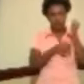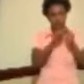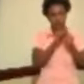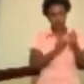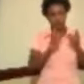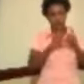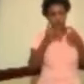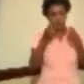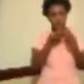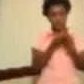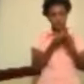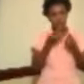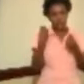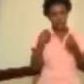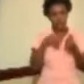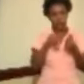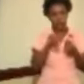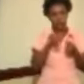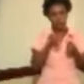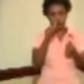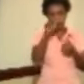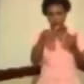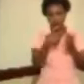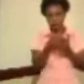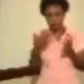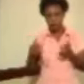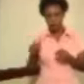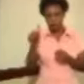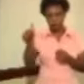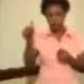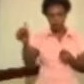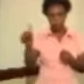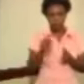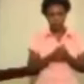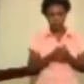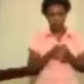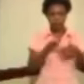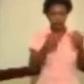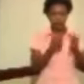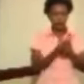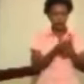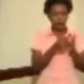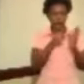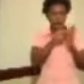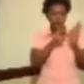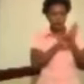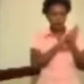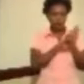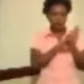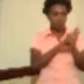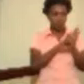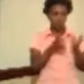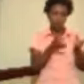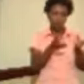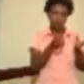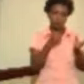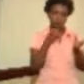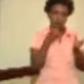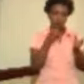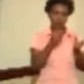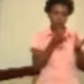de l'État, mais de la nation. Parce que décentralisation veut dire que l'État renonce, ou bien fait l'État